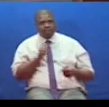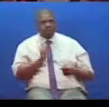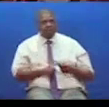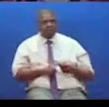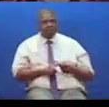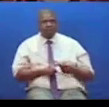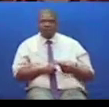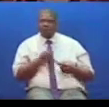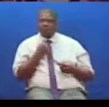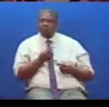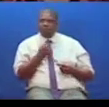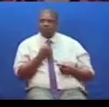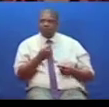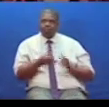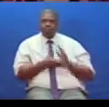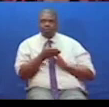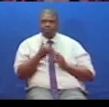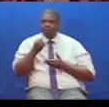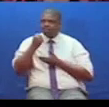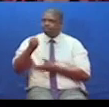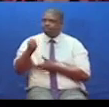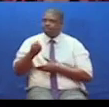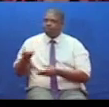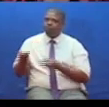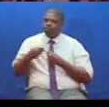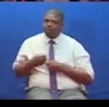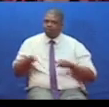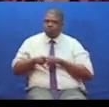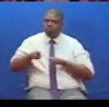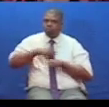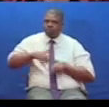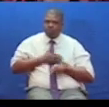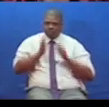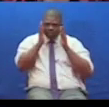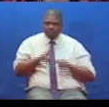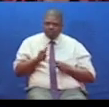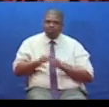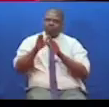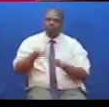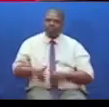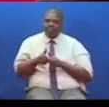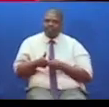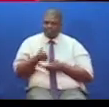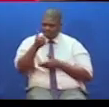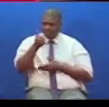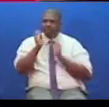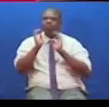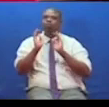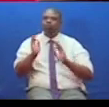kwamba bajeti tuliopewa, ndugu zangu waheshimiwa wabunge, ni bajeti nzuri.